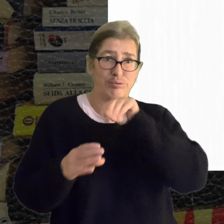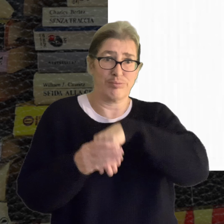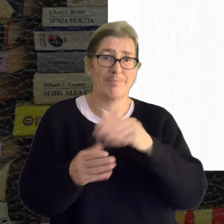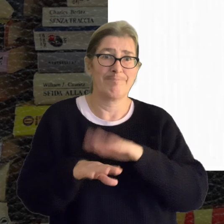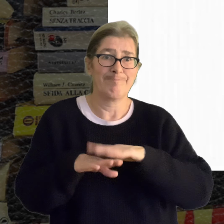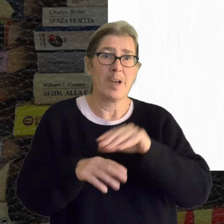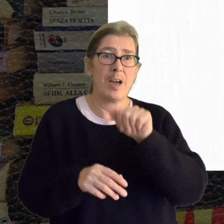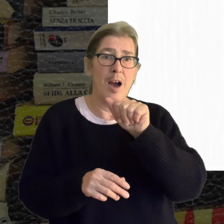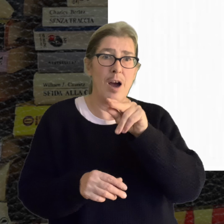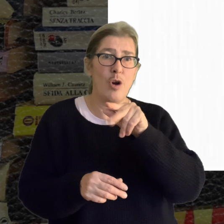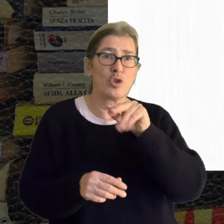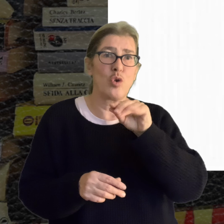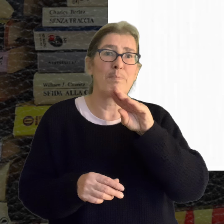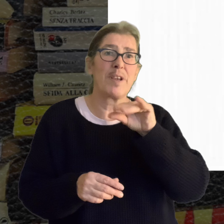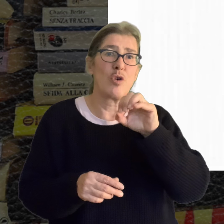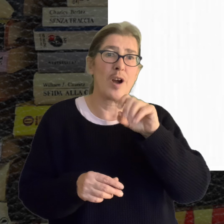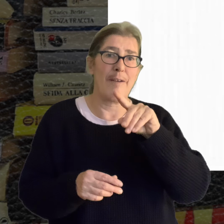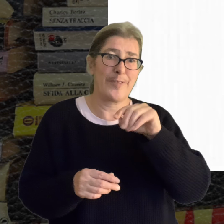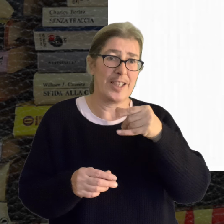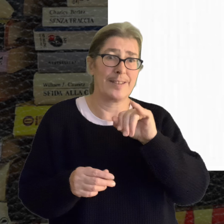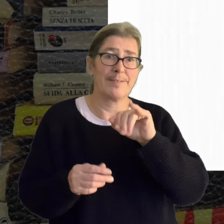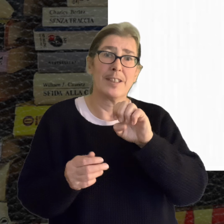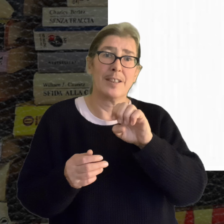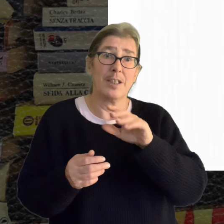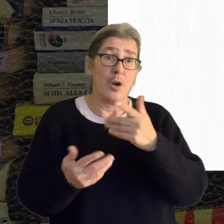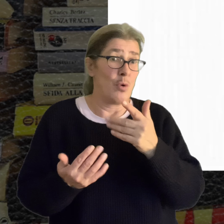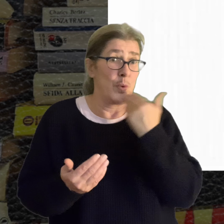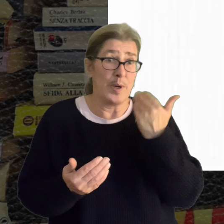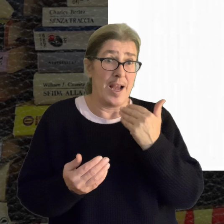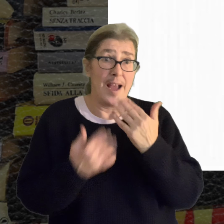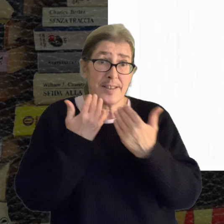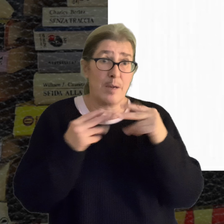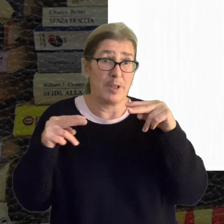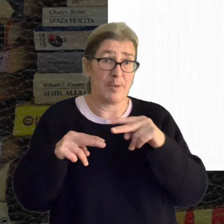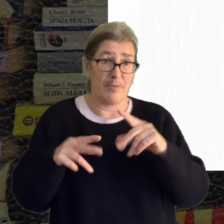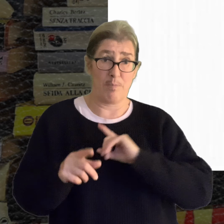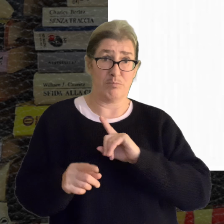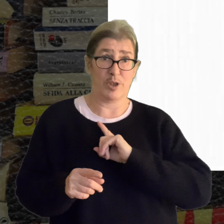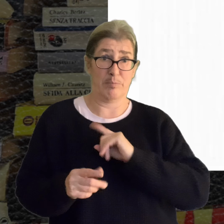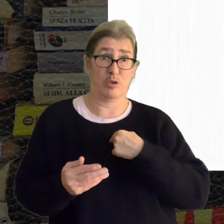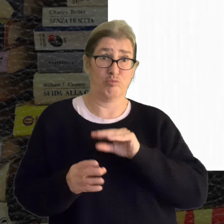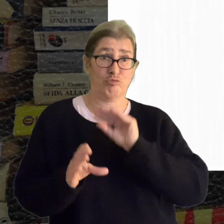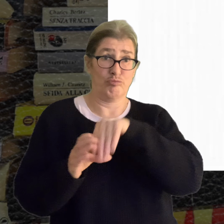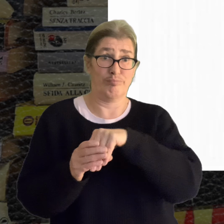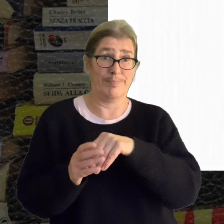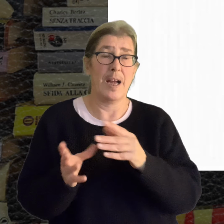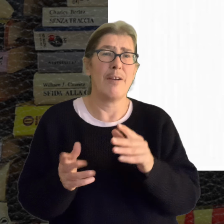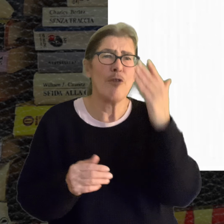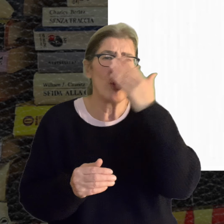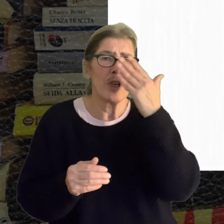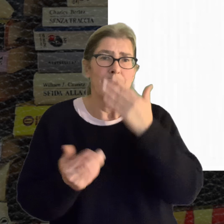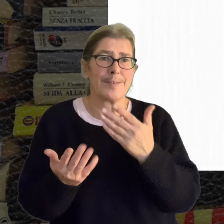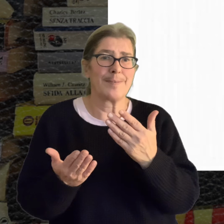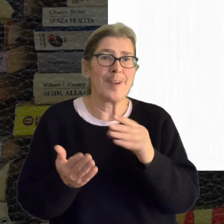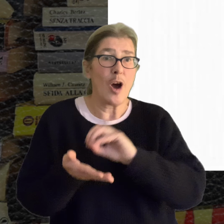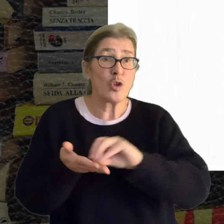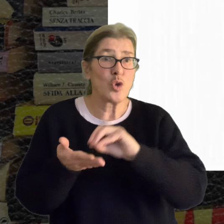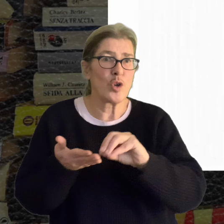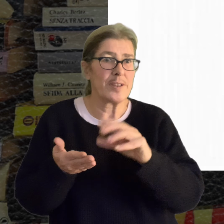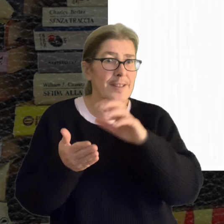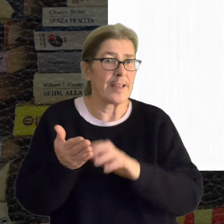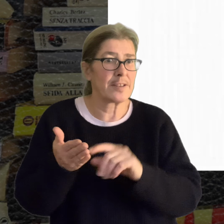Autobiografie und das wä in dem Sinne auch keine Erzählperspektive weil die Autorin ja über sich schreibt also ihr müsst euch vorstellen die